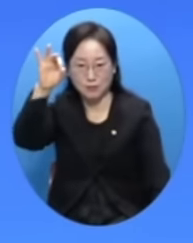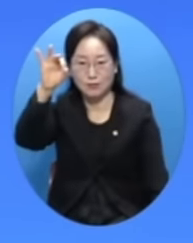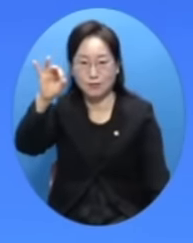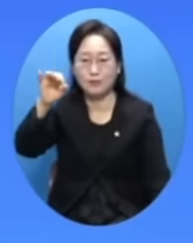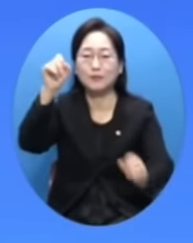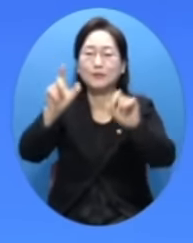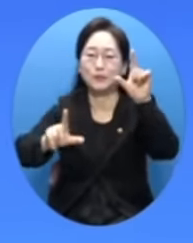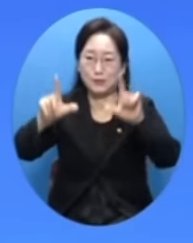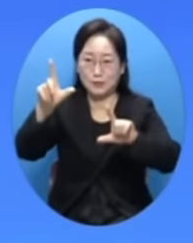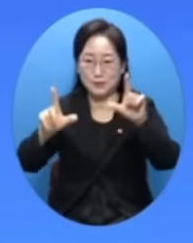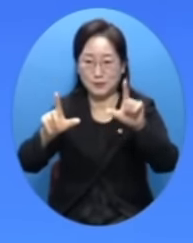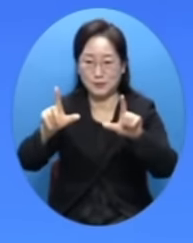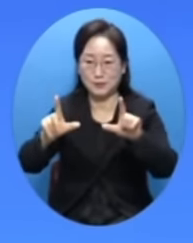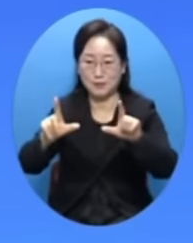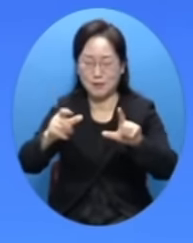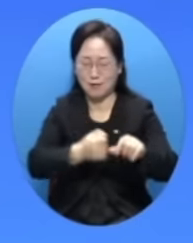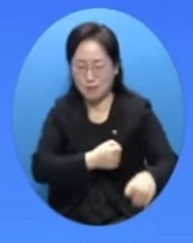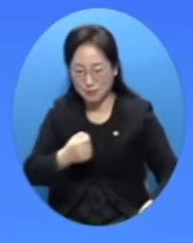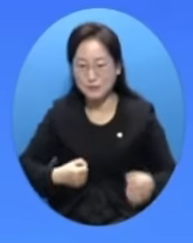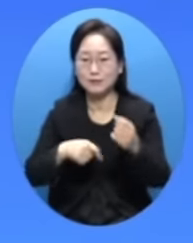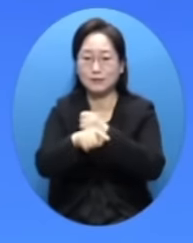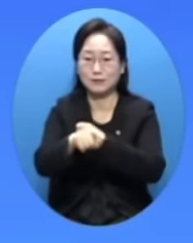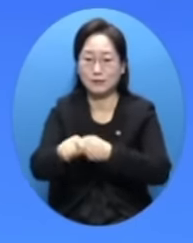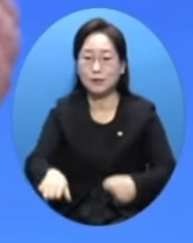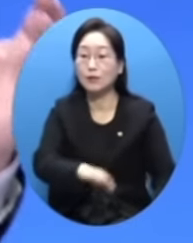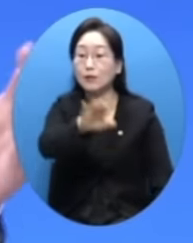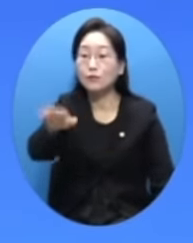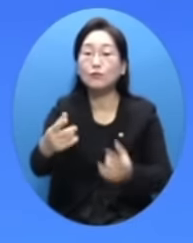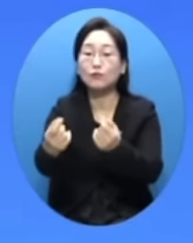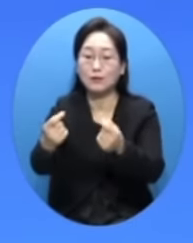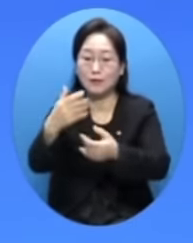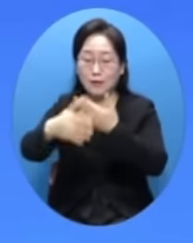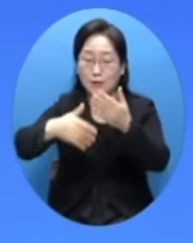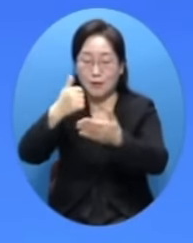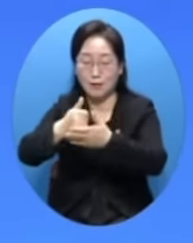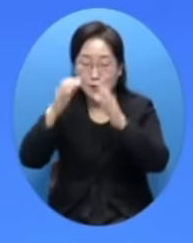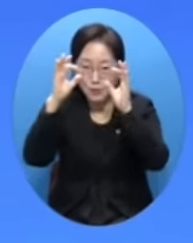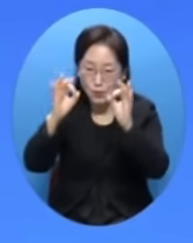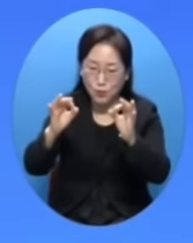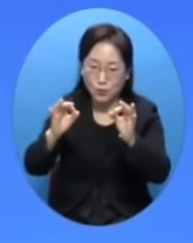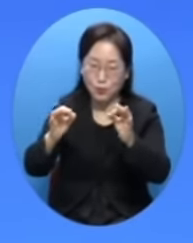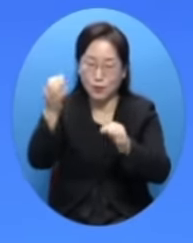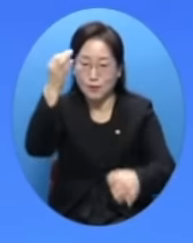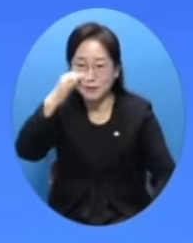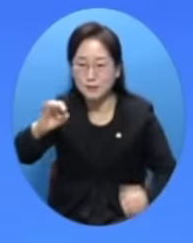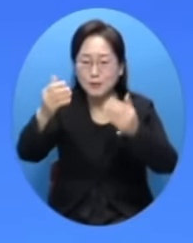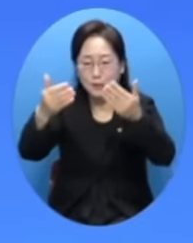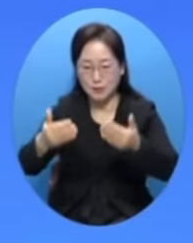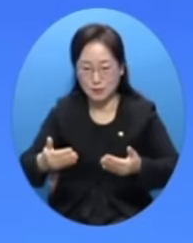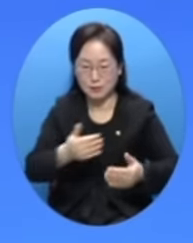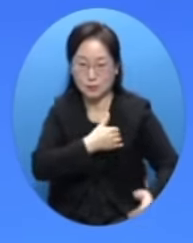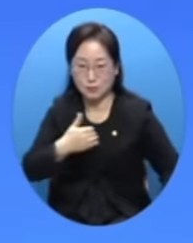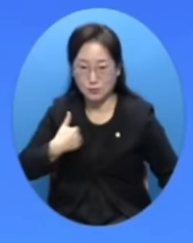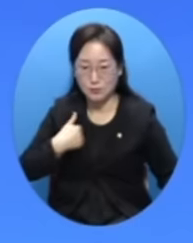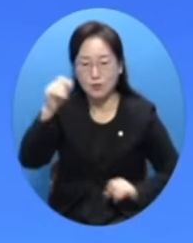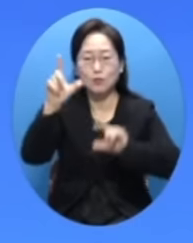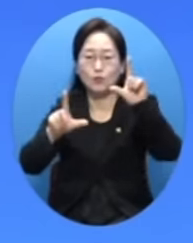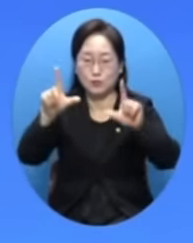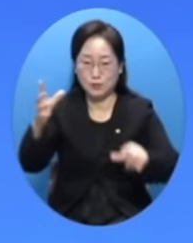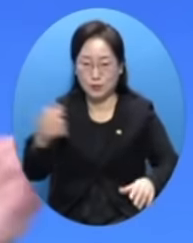모습으로 헌신했던 것입니다 우리는 하나님 보시기 하나님이 인정받을 말는 그런 모습으로 살아가야 할